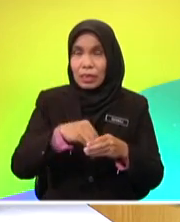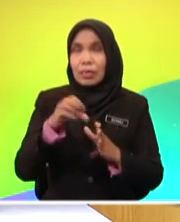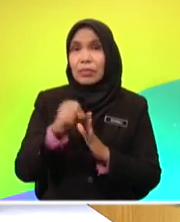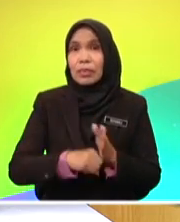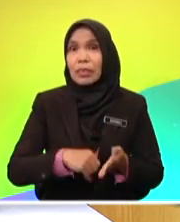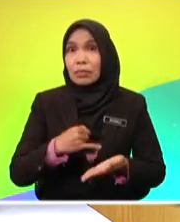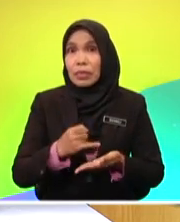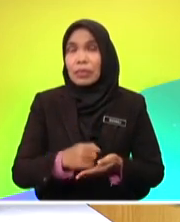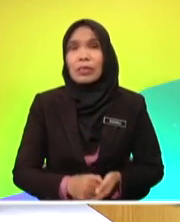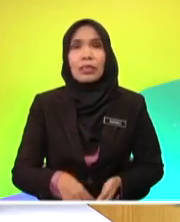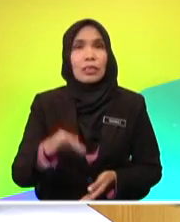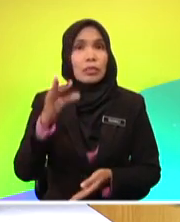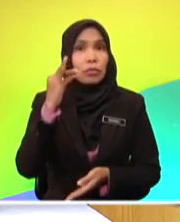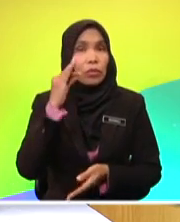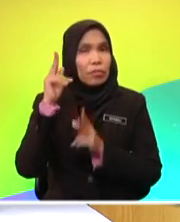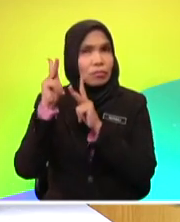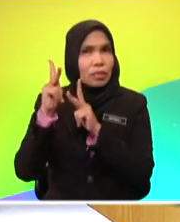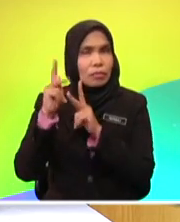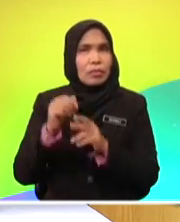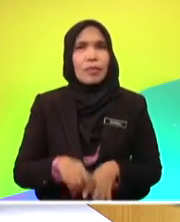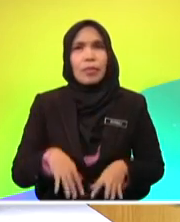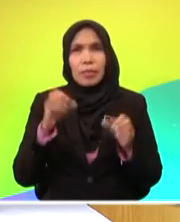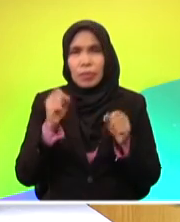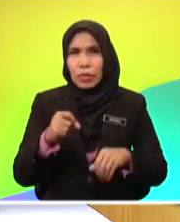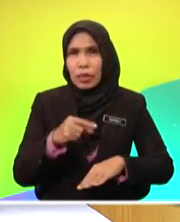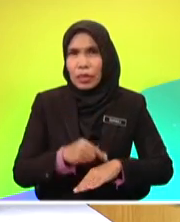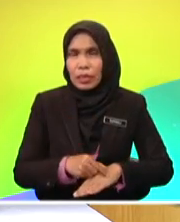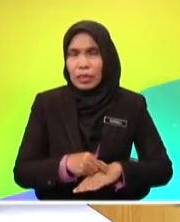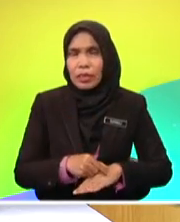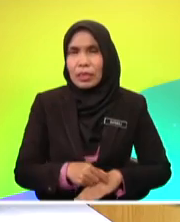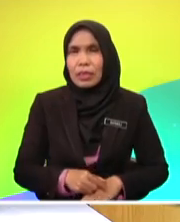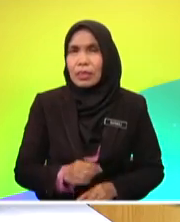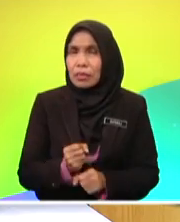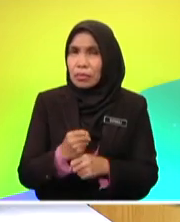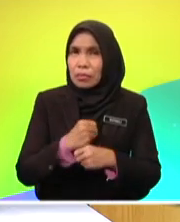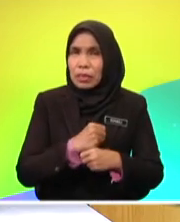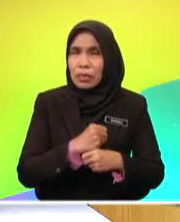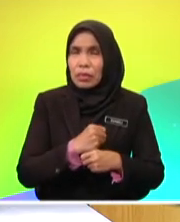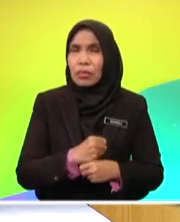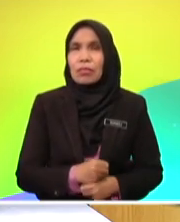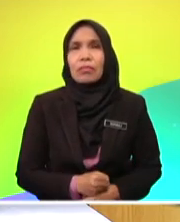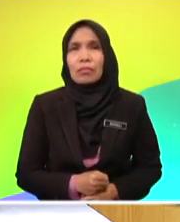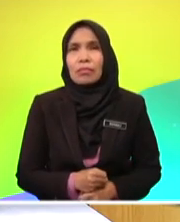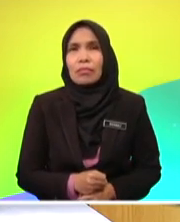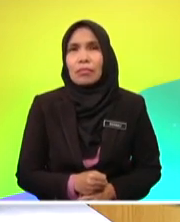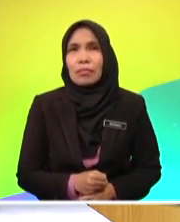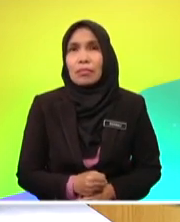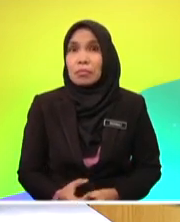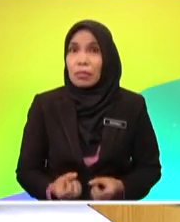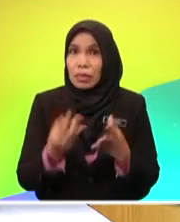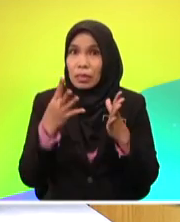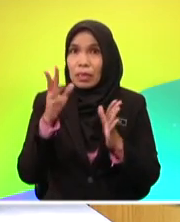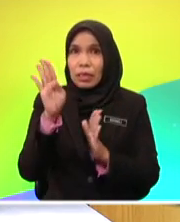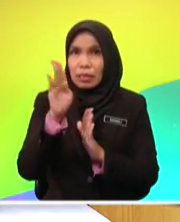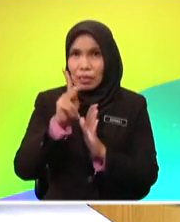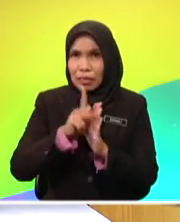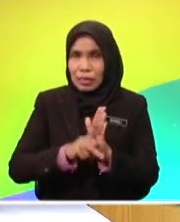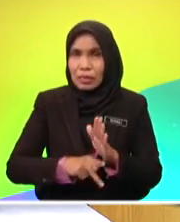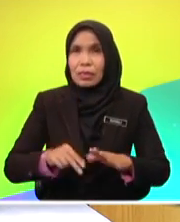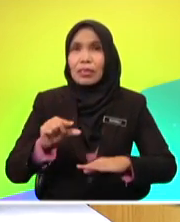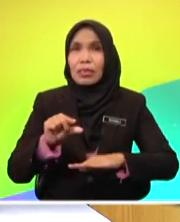Boleh dibentukkan dengan pelbagai kegunaan. Boleh menjadi tabung, boleh menjadi